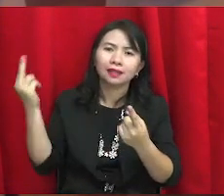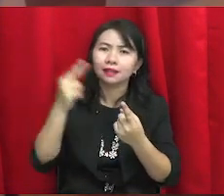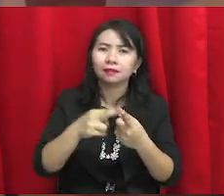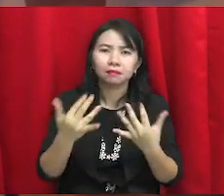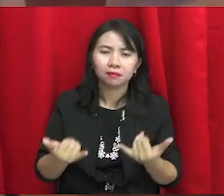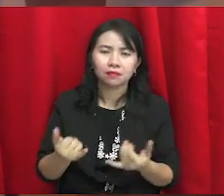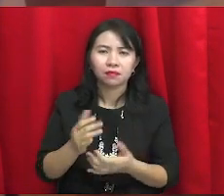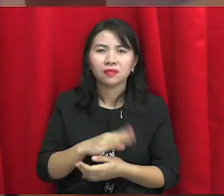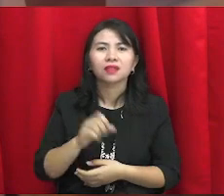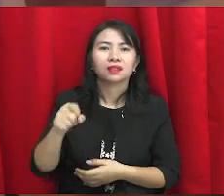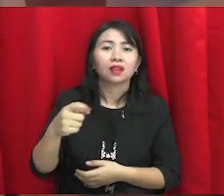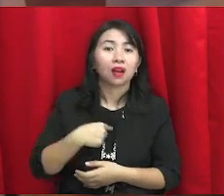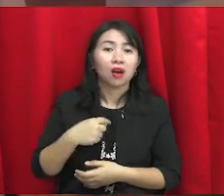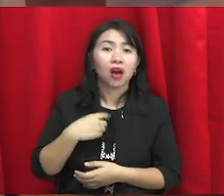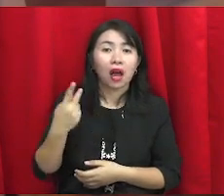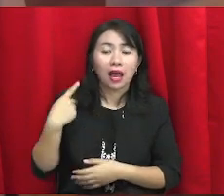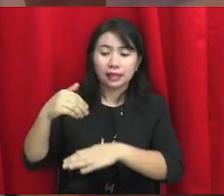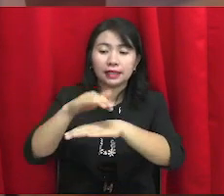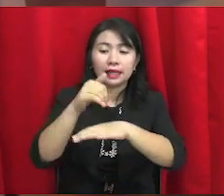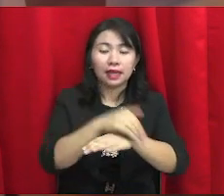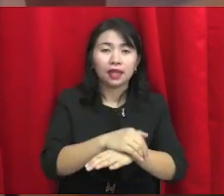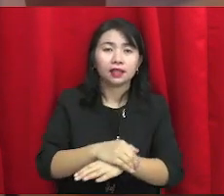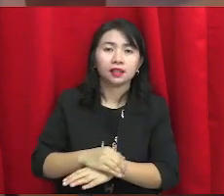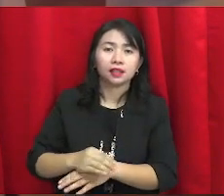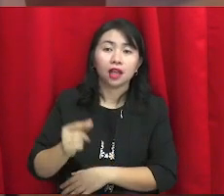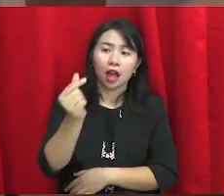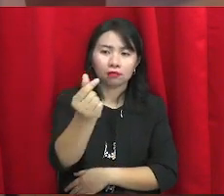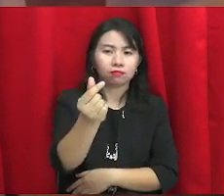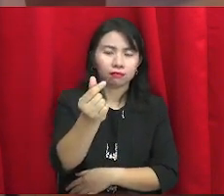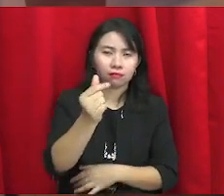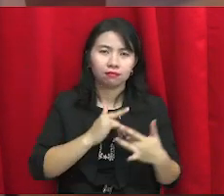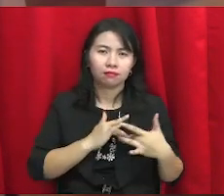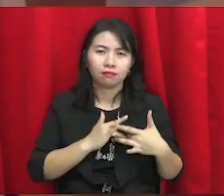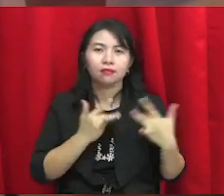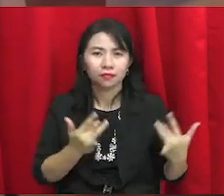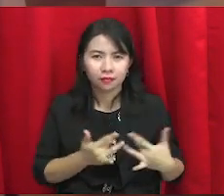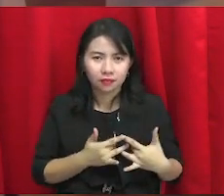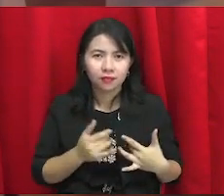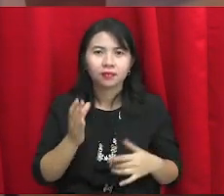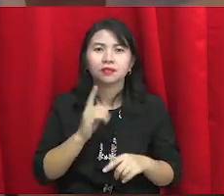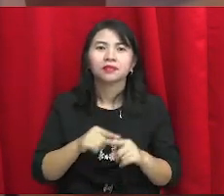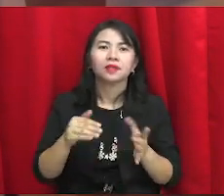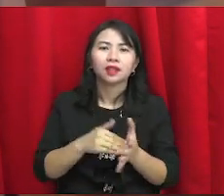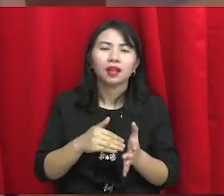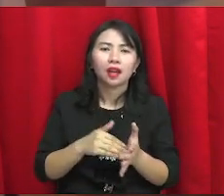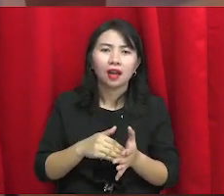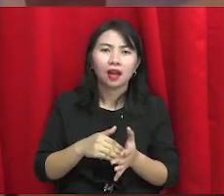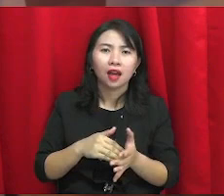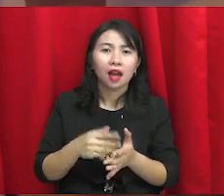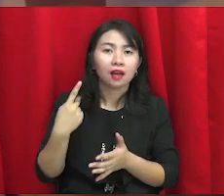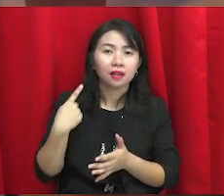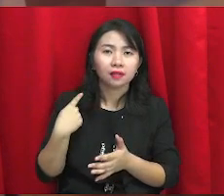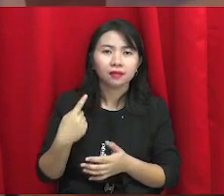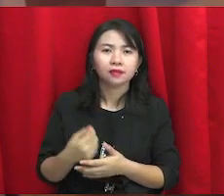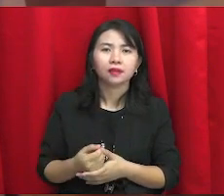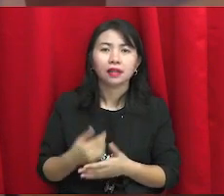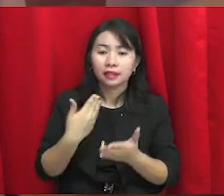nga, ina-heart ko na lang yung iba eh. Amen. Pero may mga bagay na dapat lang ako talaga